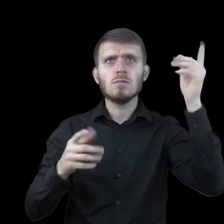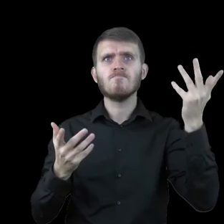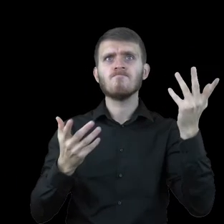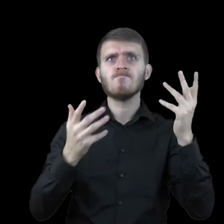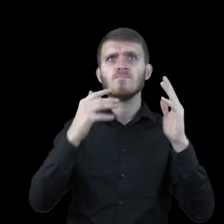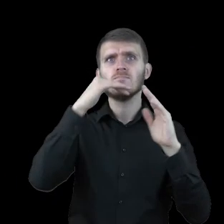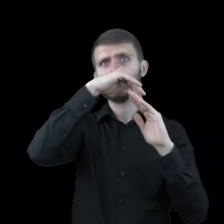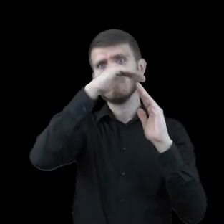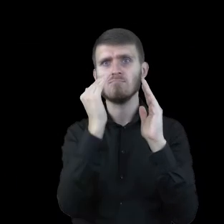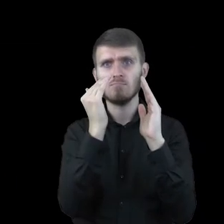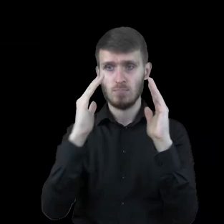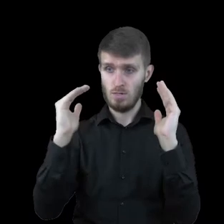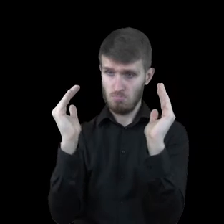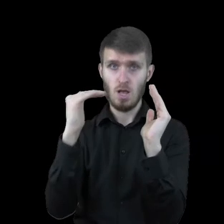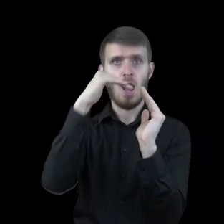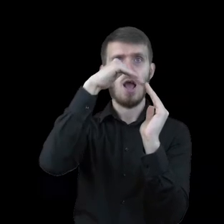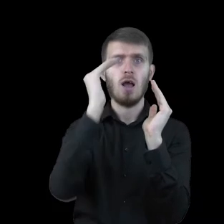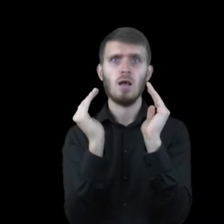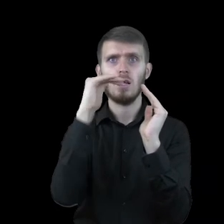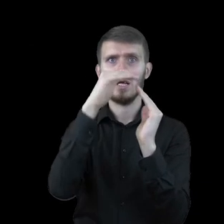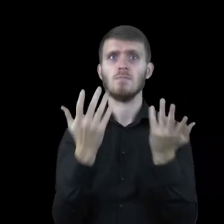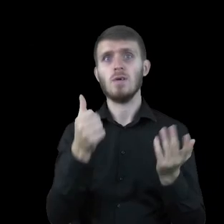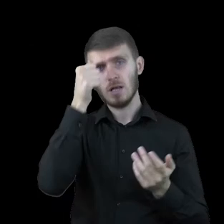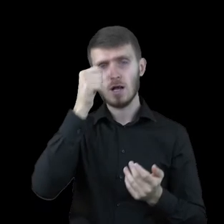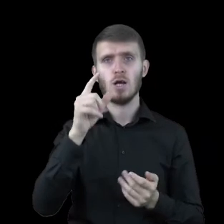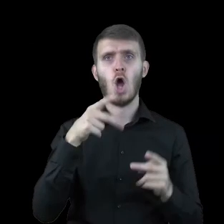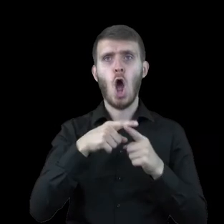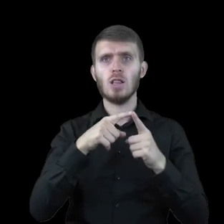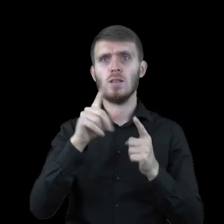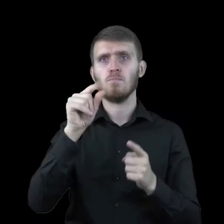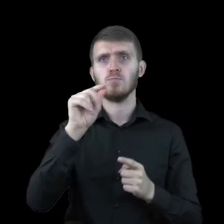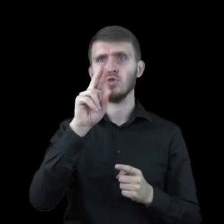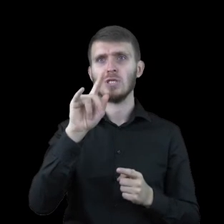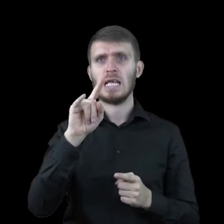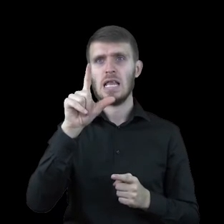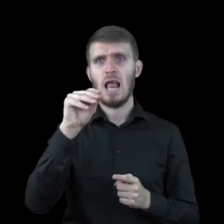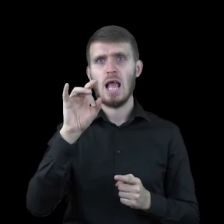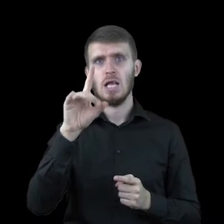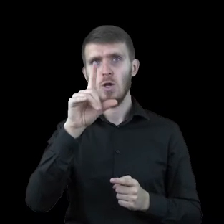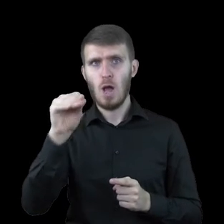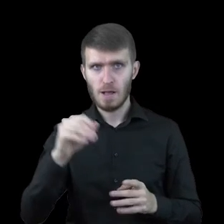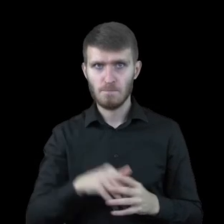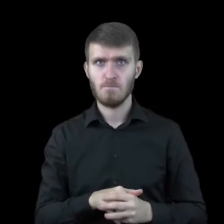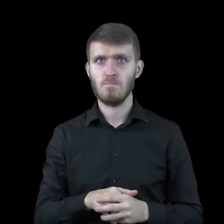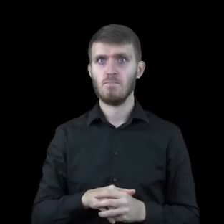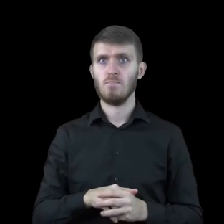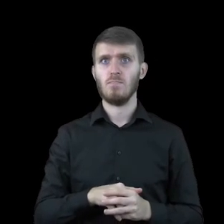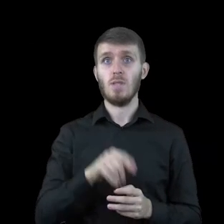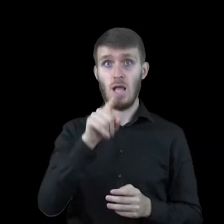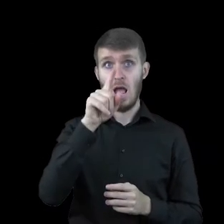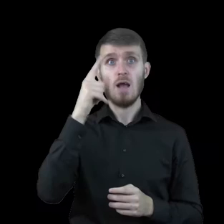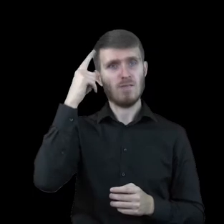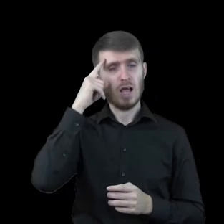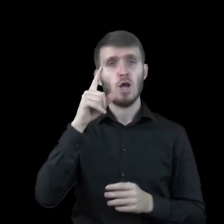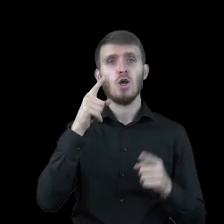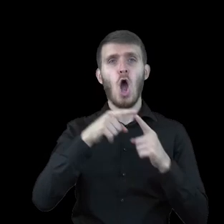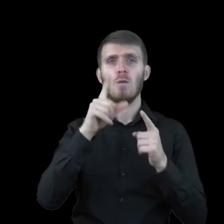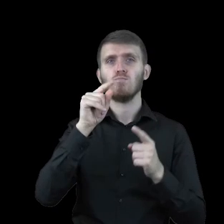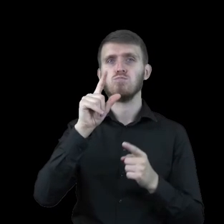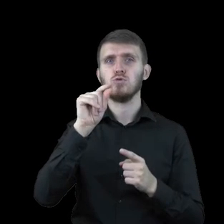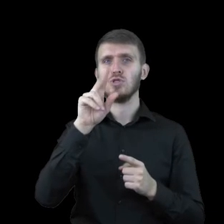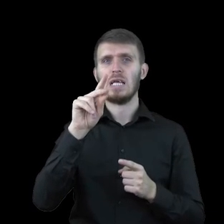Ten kąt, razem z tym kątem, od którego zaczęliśmy, to są kąty przyległe. A jak wiadomo, kąty przyległe,